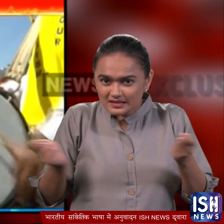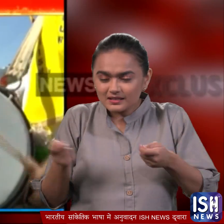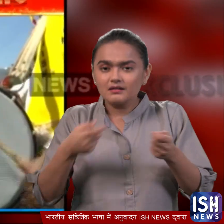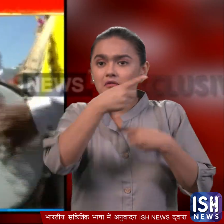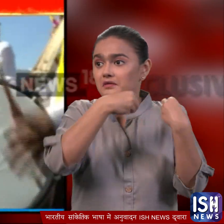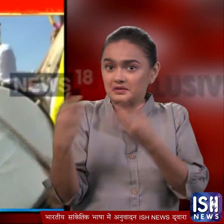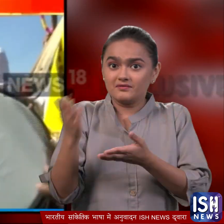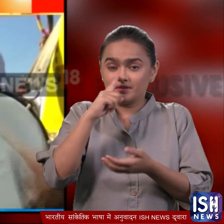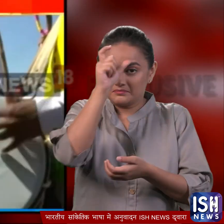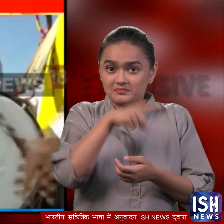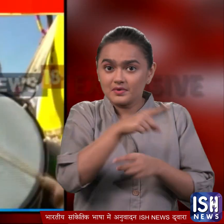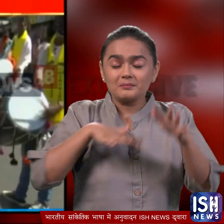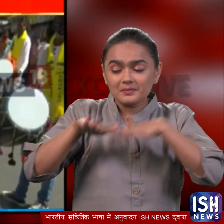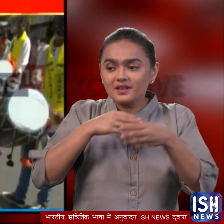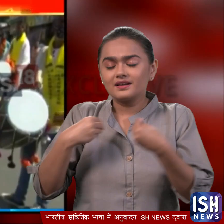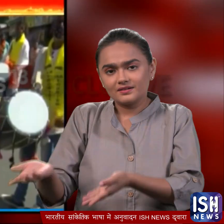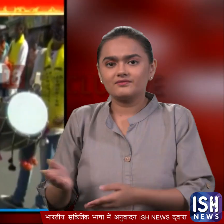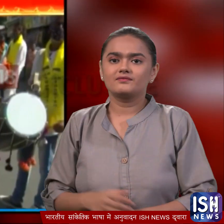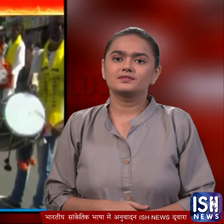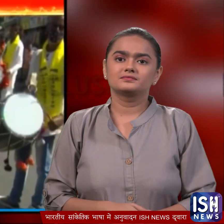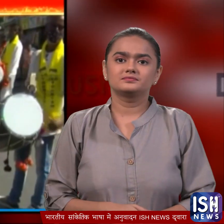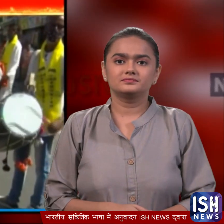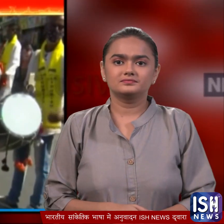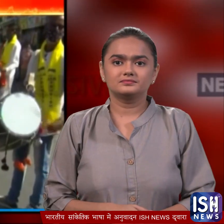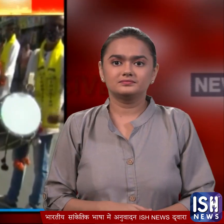रास्ते में ढोल और नाच गाने के भी इंतजाम किए।